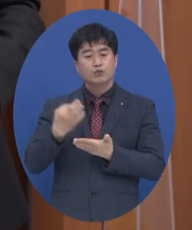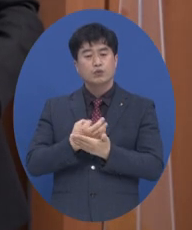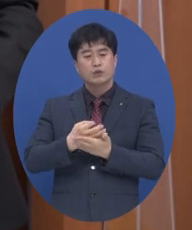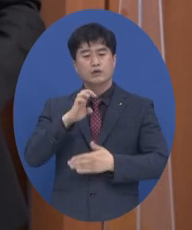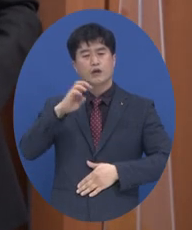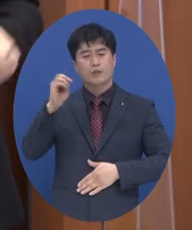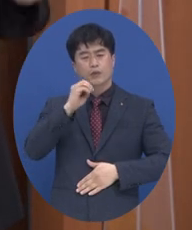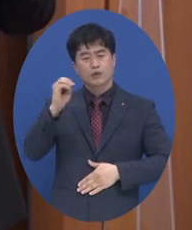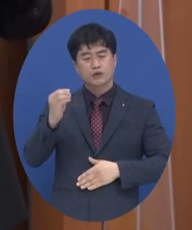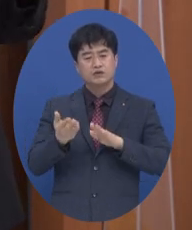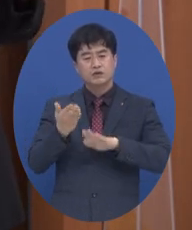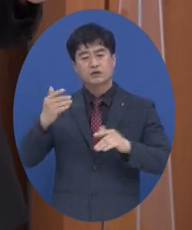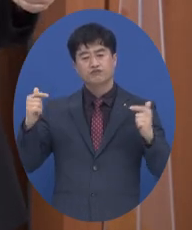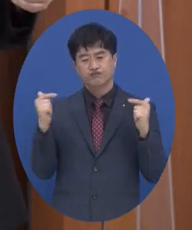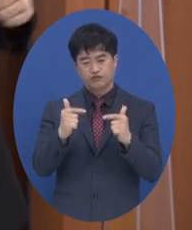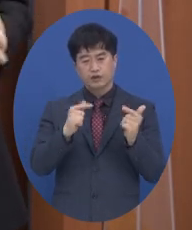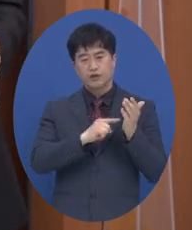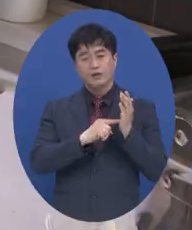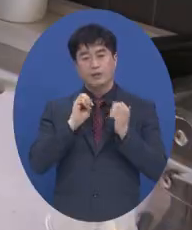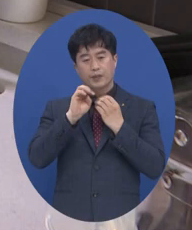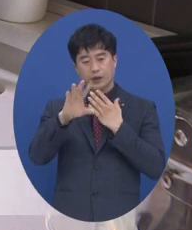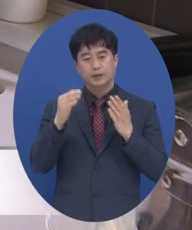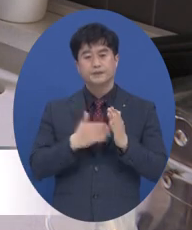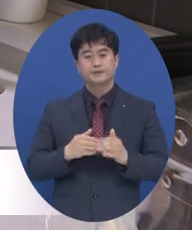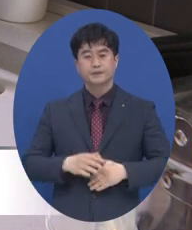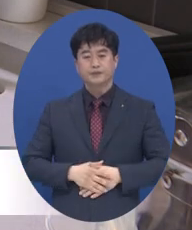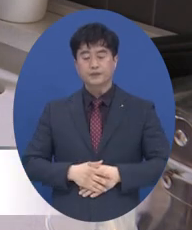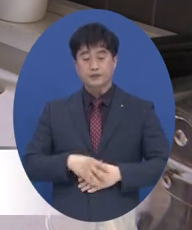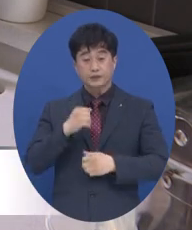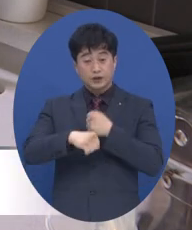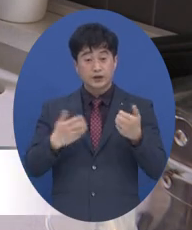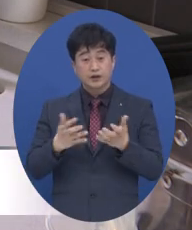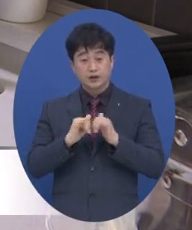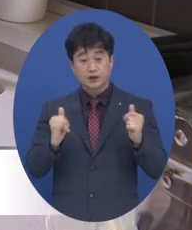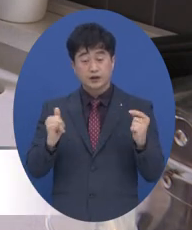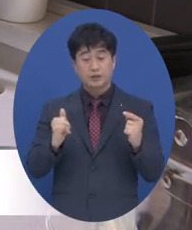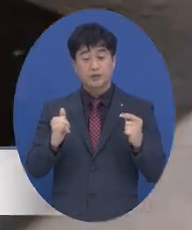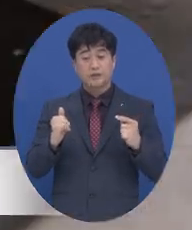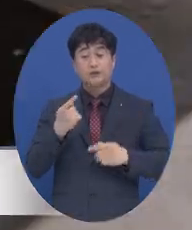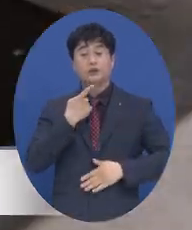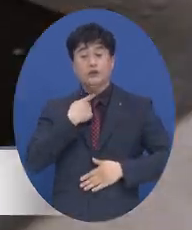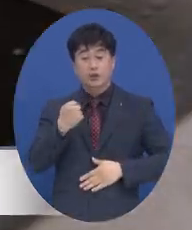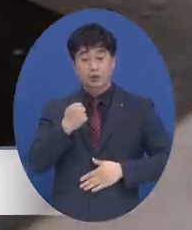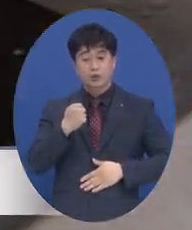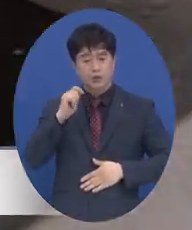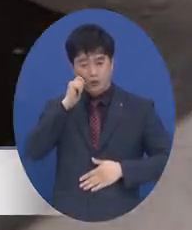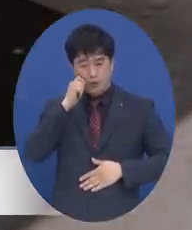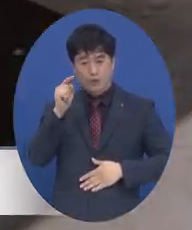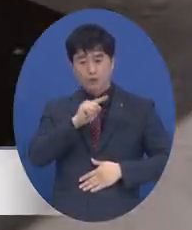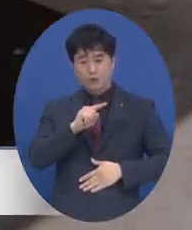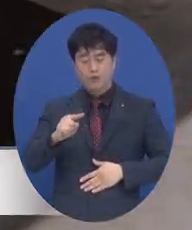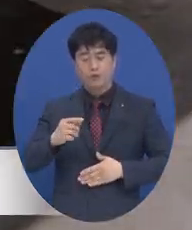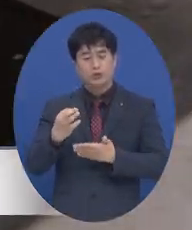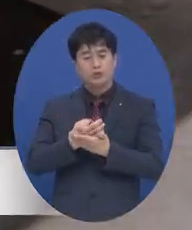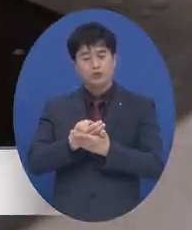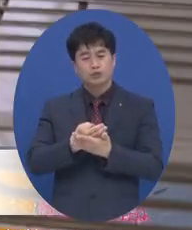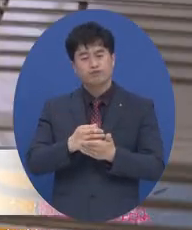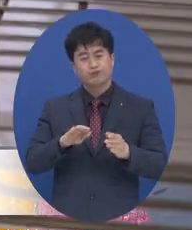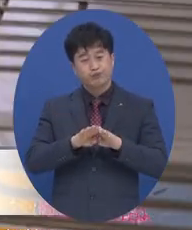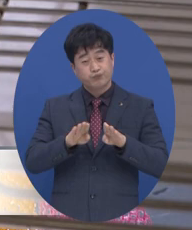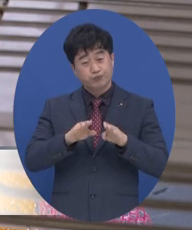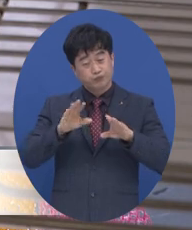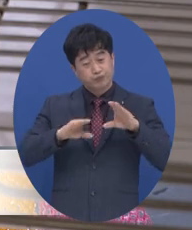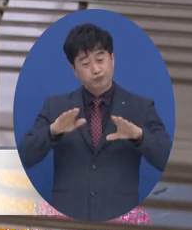넘게 감소했다 고 답했습니다 프리랜서 활동에서 겪는 가장 큰 어려움 으론 소득 불안정과 일간